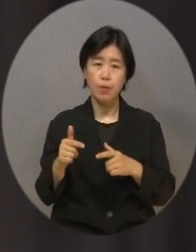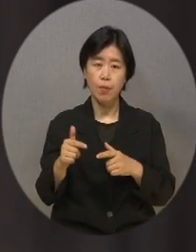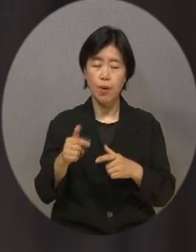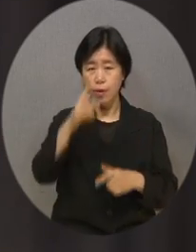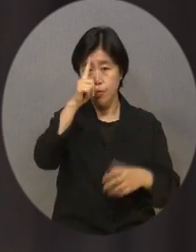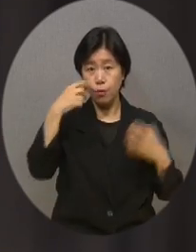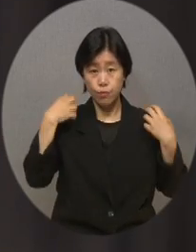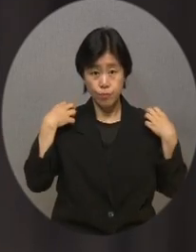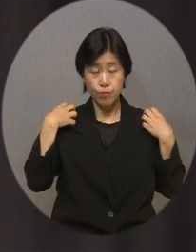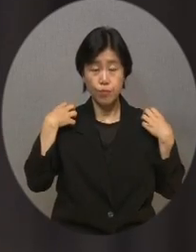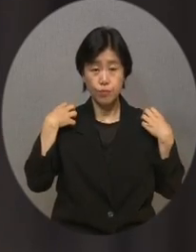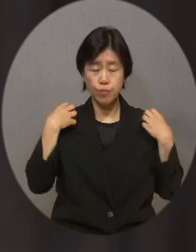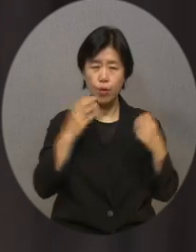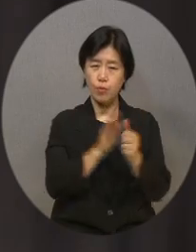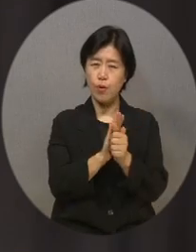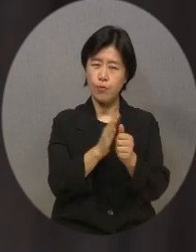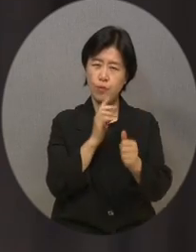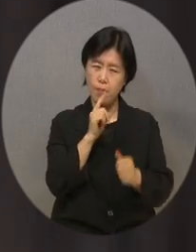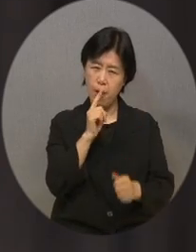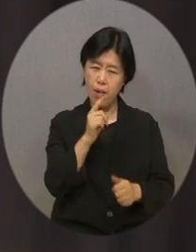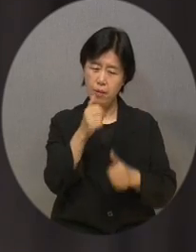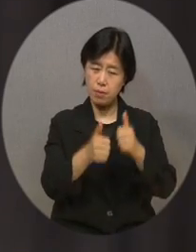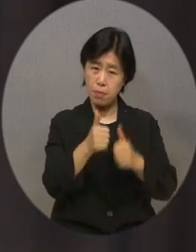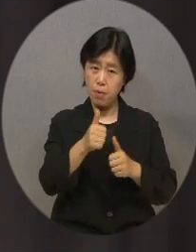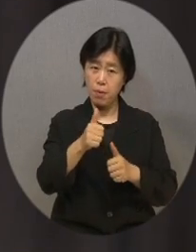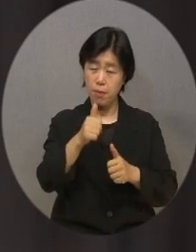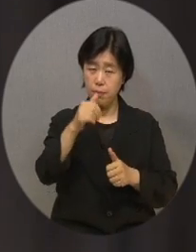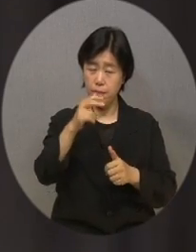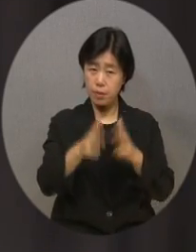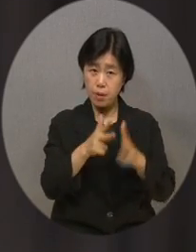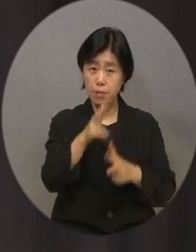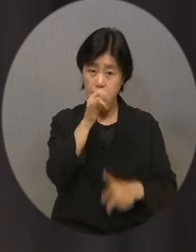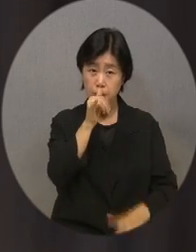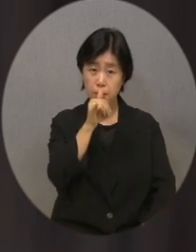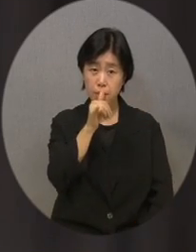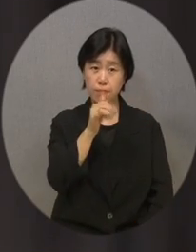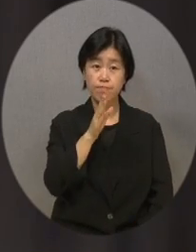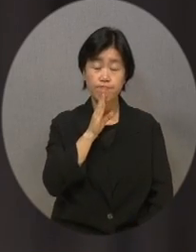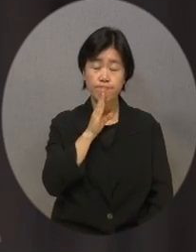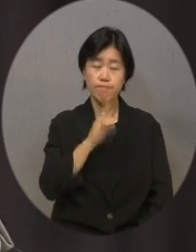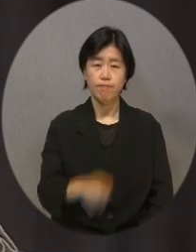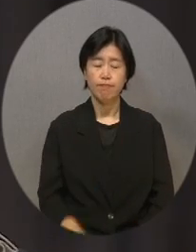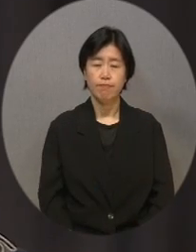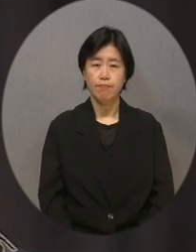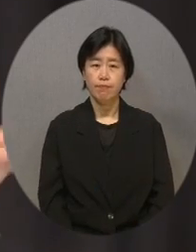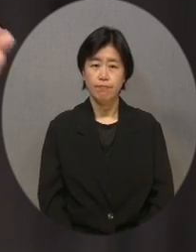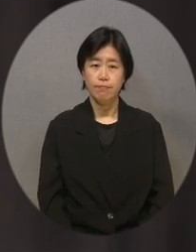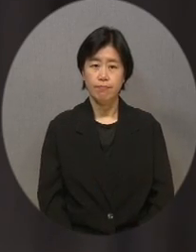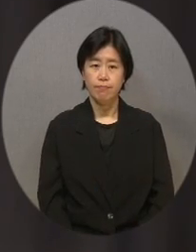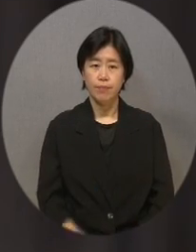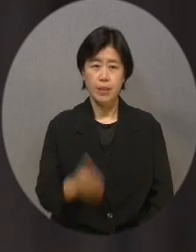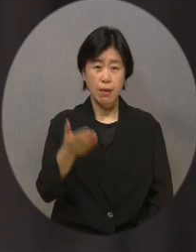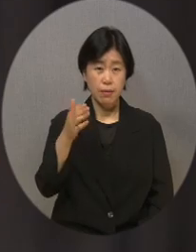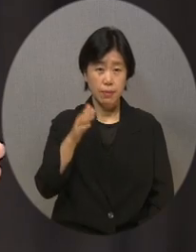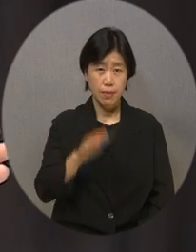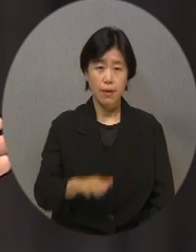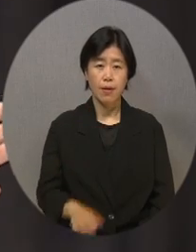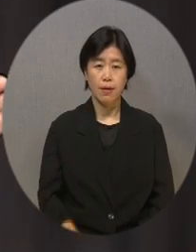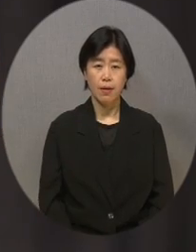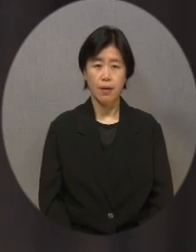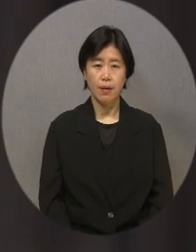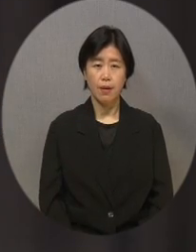같은 이런 이 지역의 지금 시범 사업을 오케이. 통해서 이 필수 의료나 이 지역 의료를 좀 살리려고 노력을 많이 하고 있으나 이걸